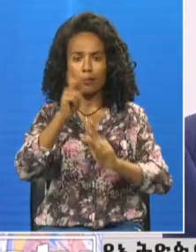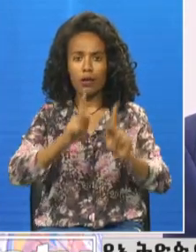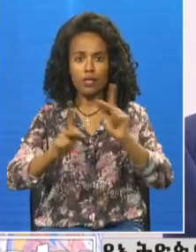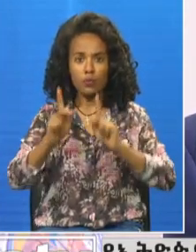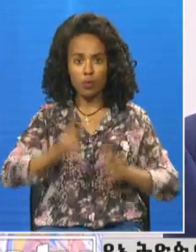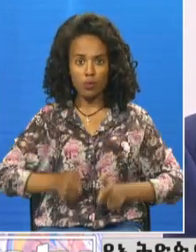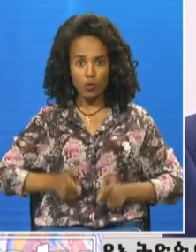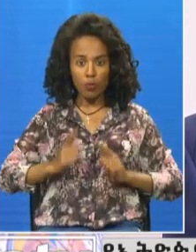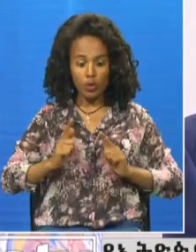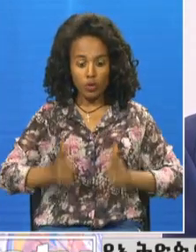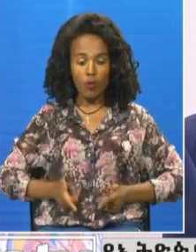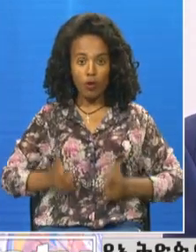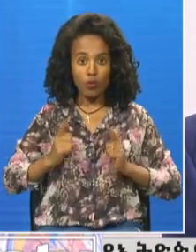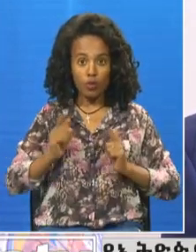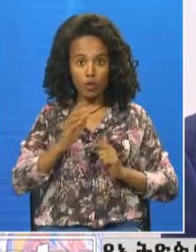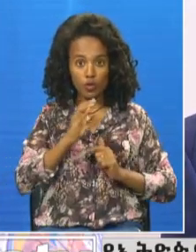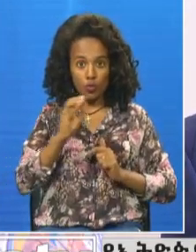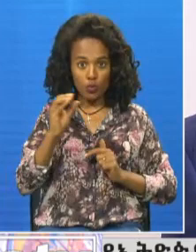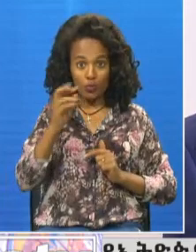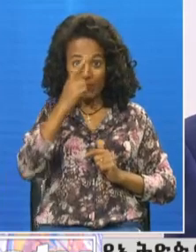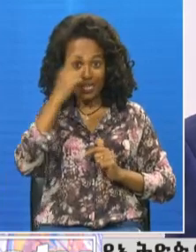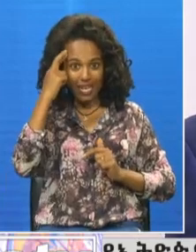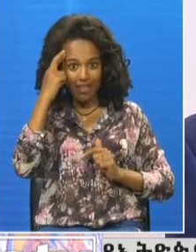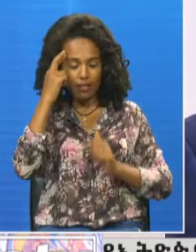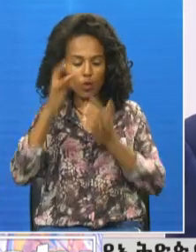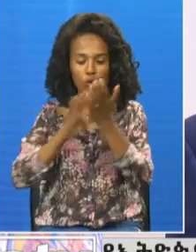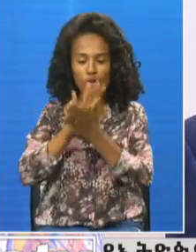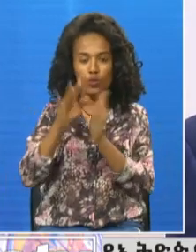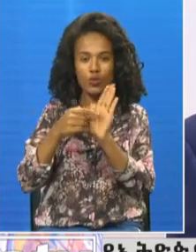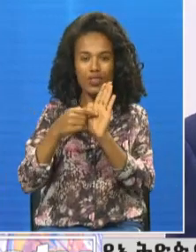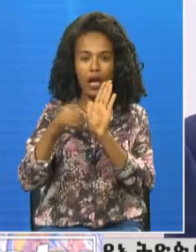ስራዎችና የተደረጉ ድጋፎችን ገልጸዋል።